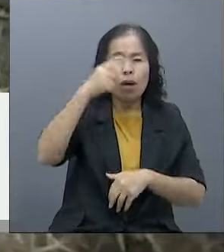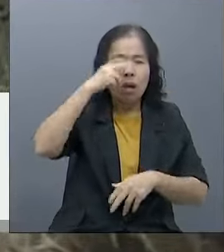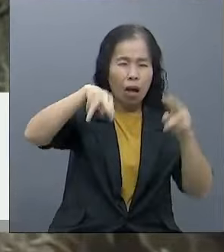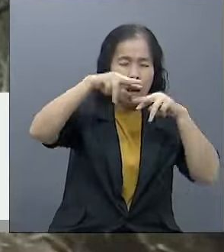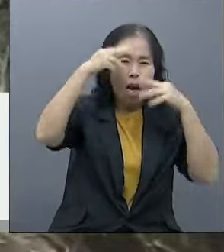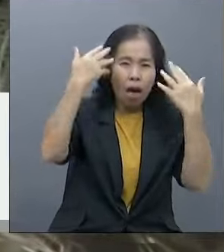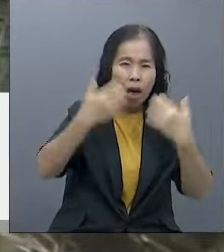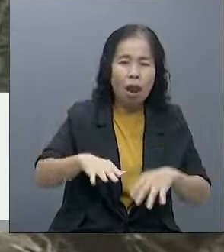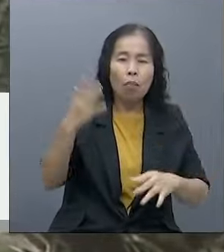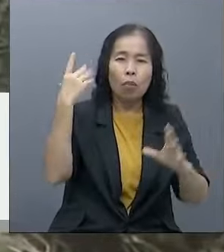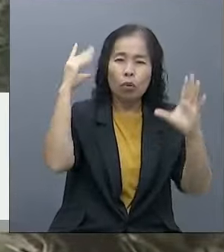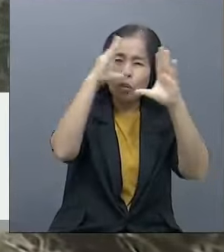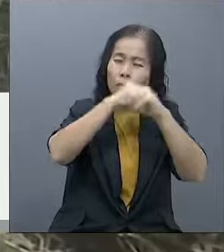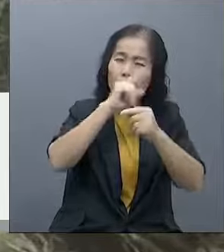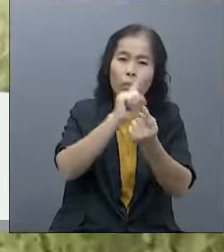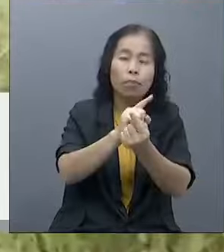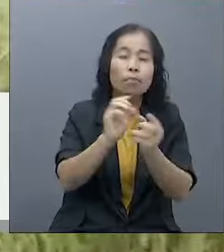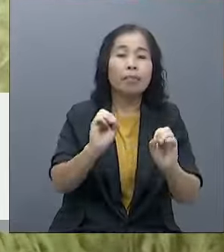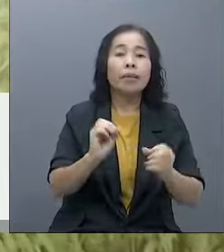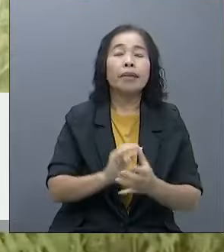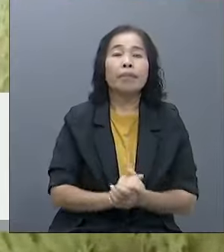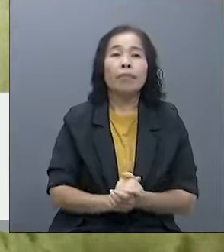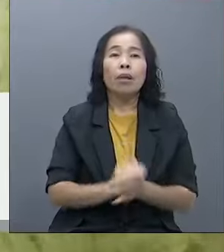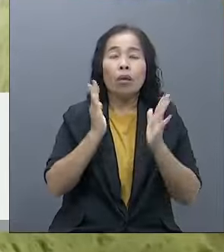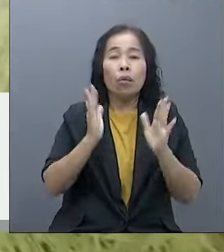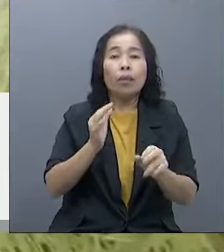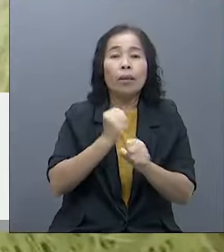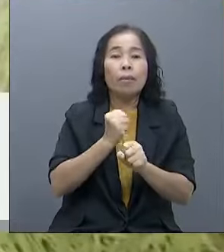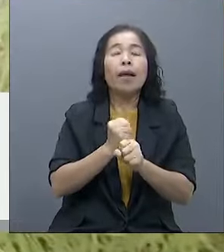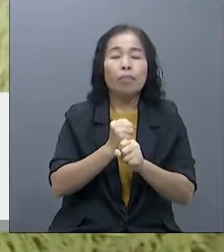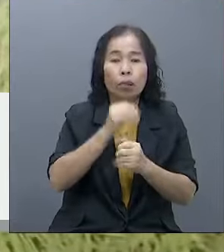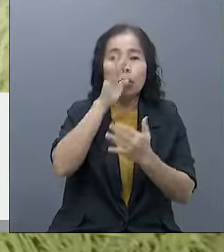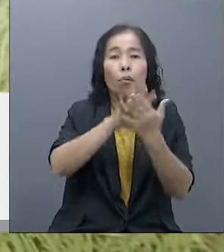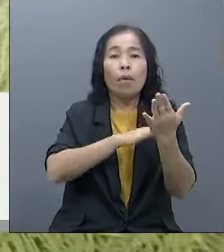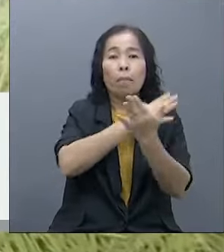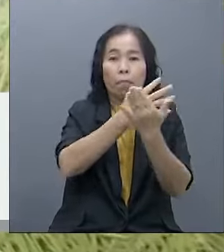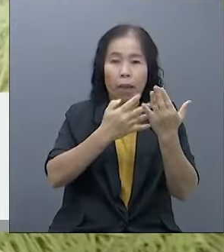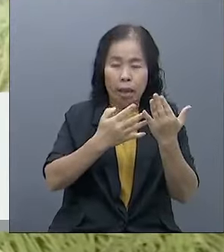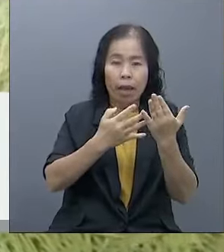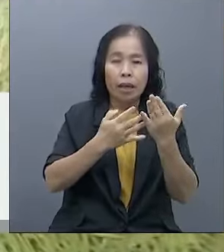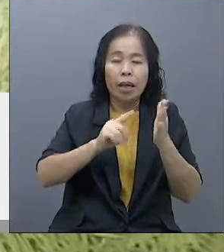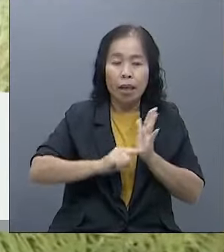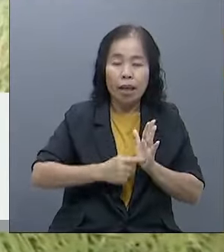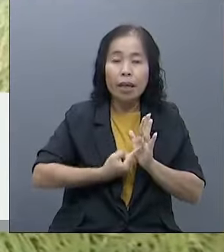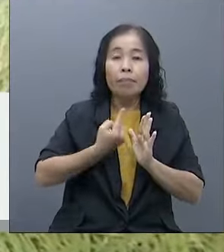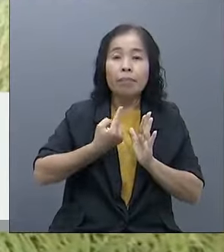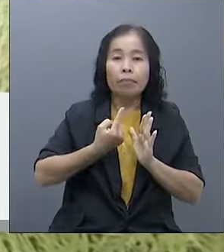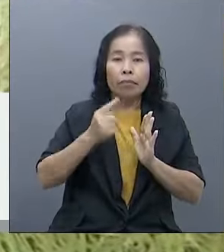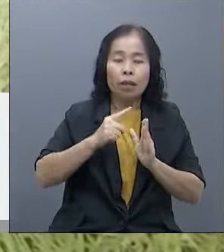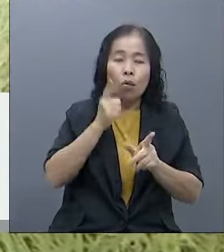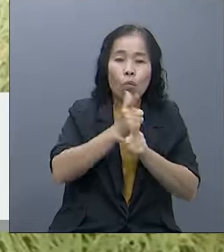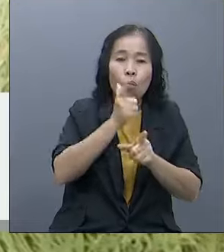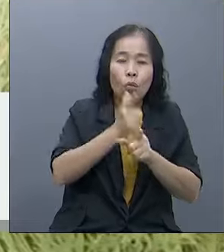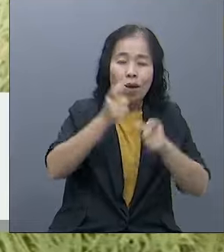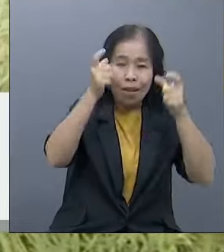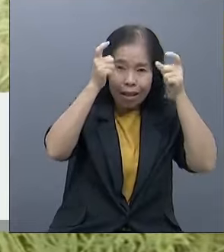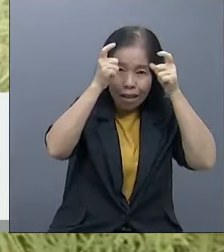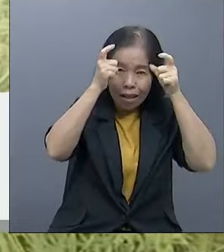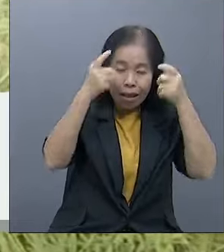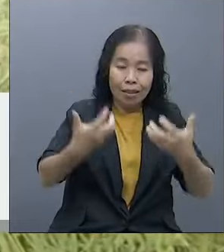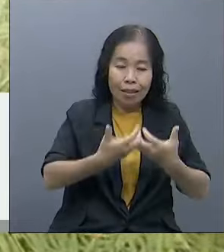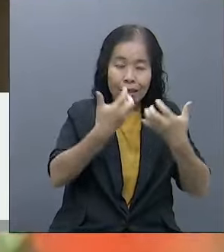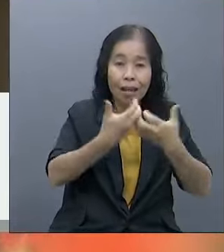ช่วงค่ำก็ยังไม่พบตัวเจ้าหน้าที่กู้ภัยวางแผนเริ่มค้นหาจากบริเวณที่คาดว่านำวัวไปเลี้ยงได้ในจุดที่มียาก